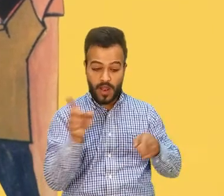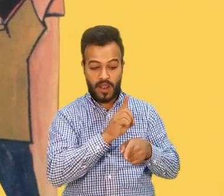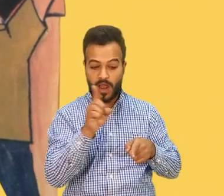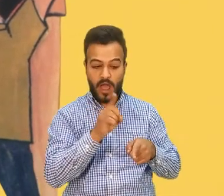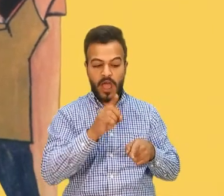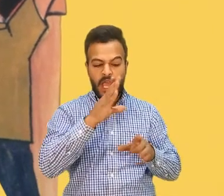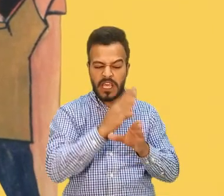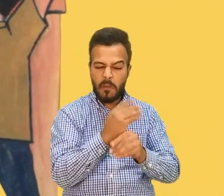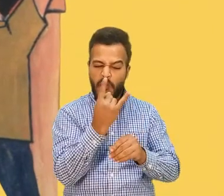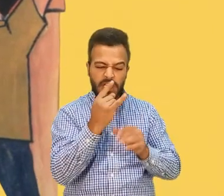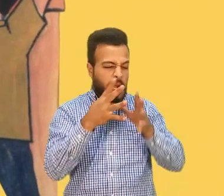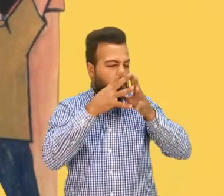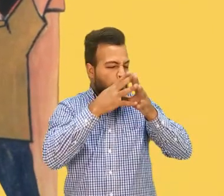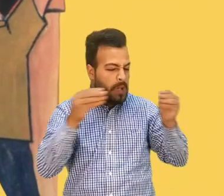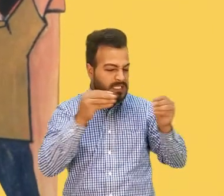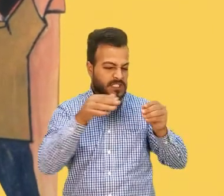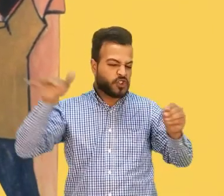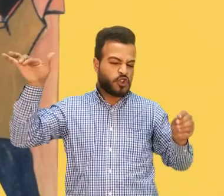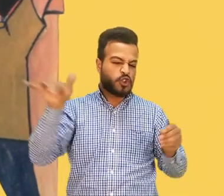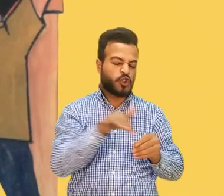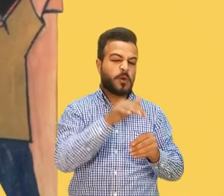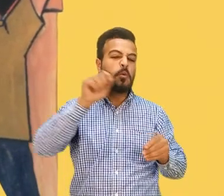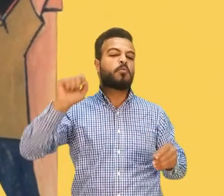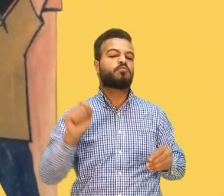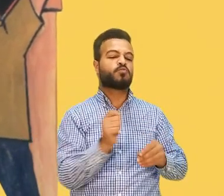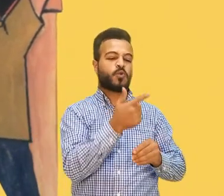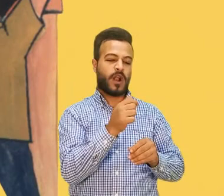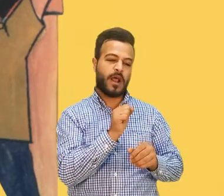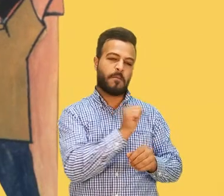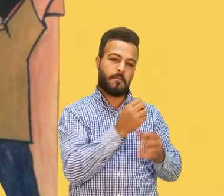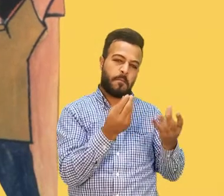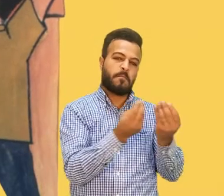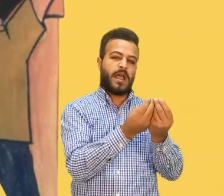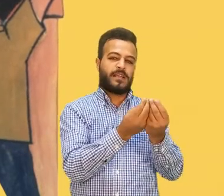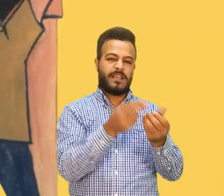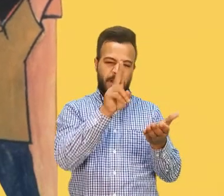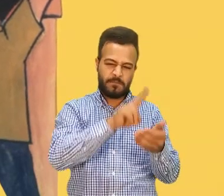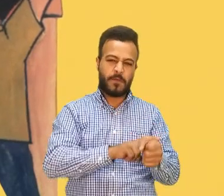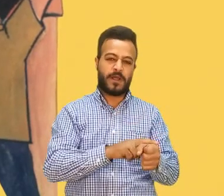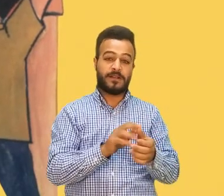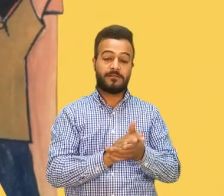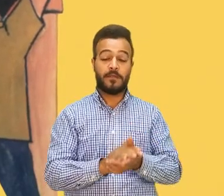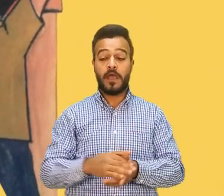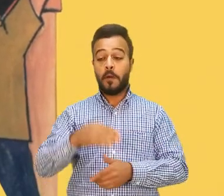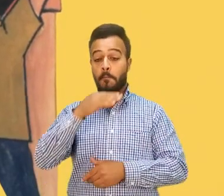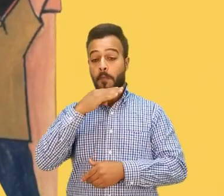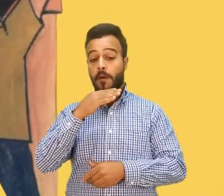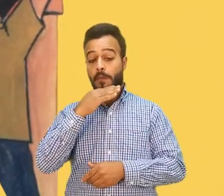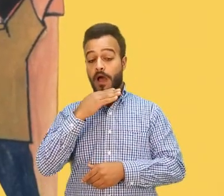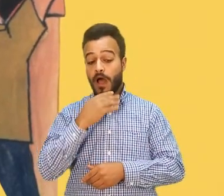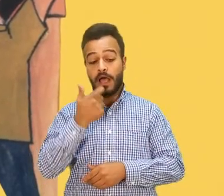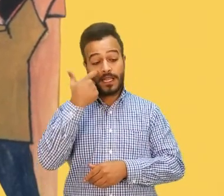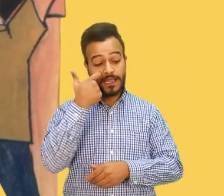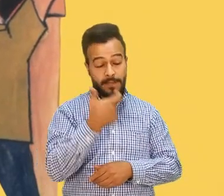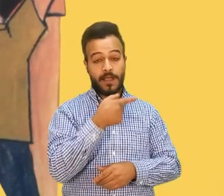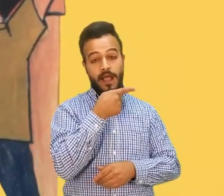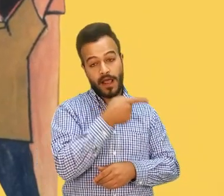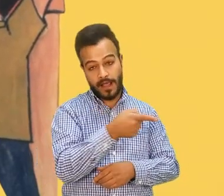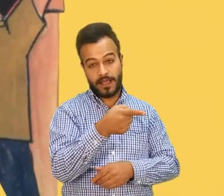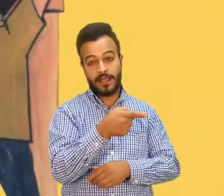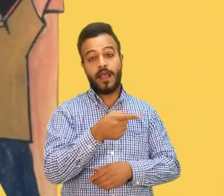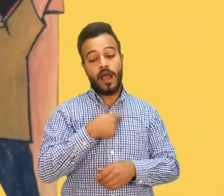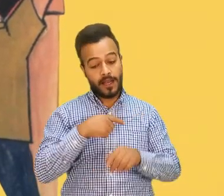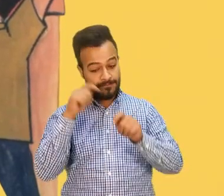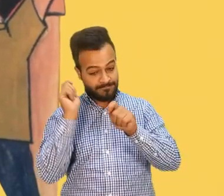عدي 10 أيام وسوف أكون بجانبك ثانية. البابا سوف يعتني بك،